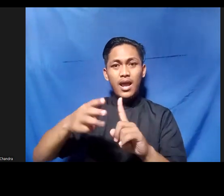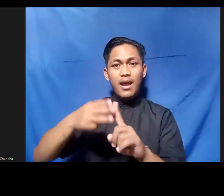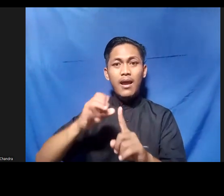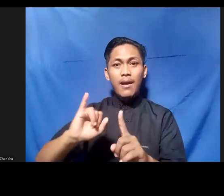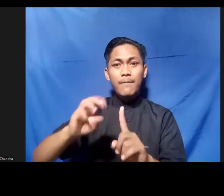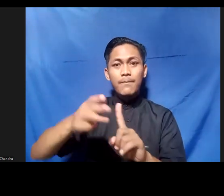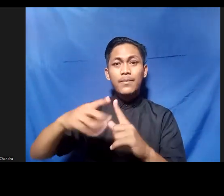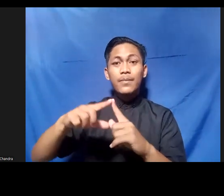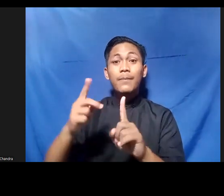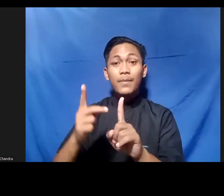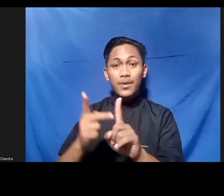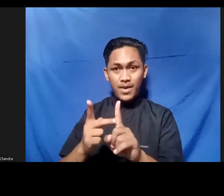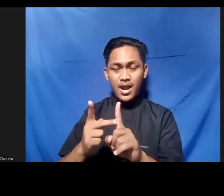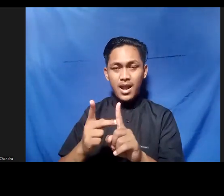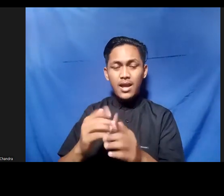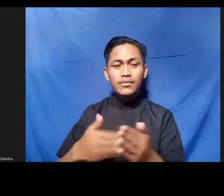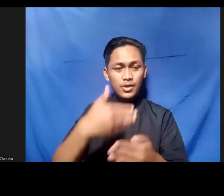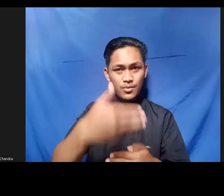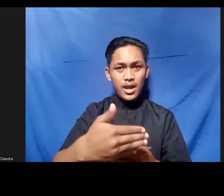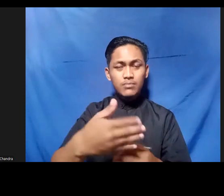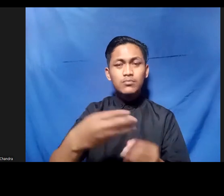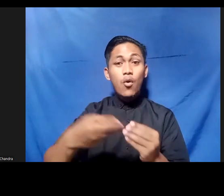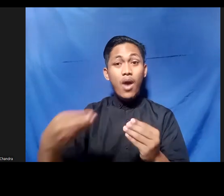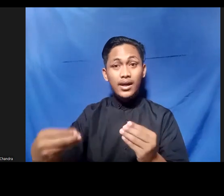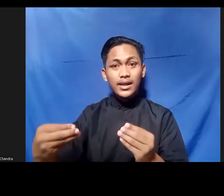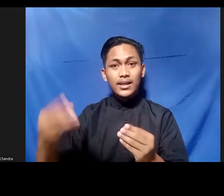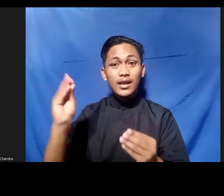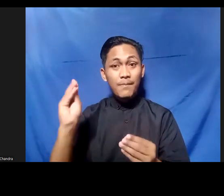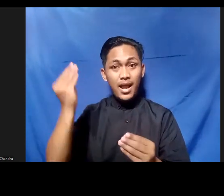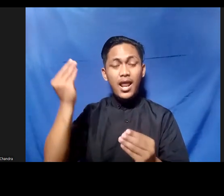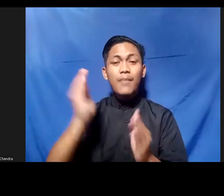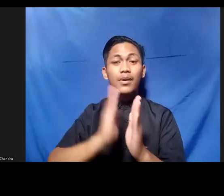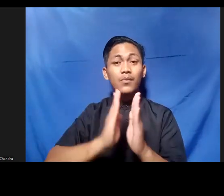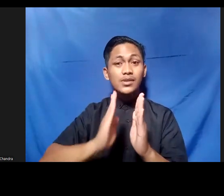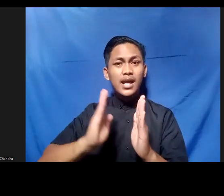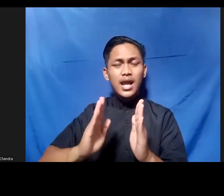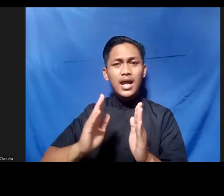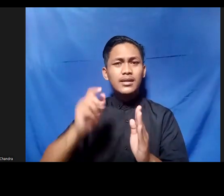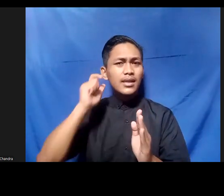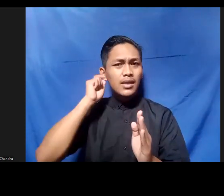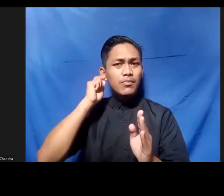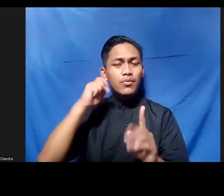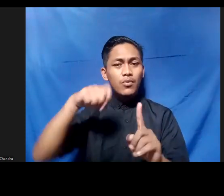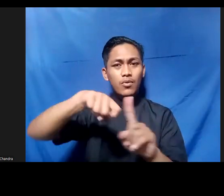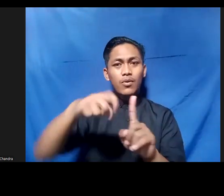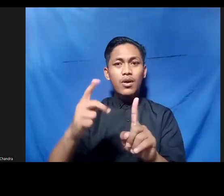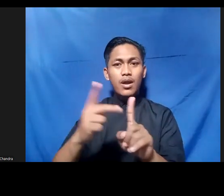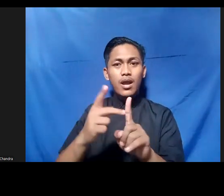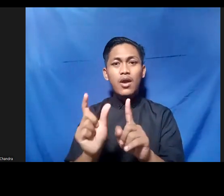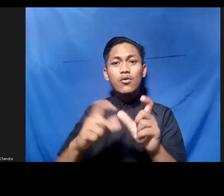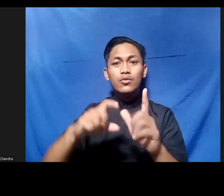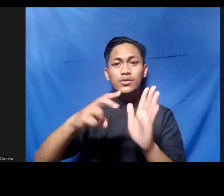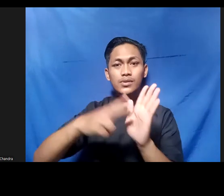wakil kepala pustakaan Dra Husnul Khotimah Mip dan seluruh peserta webinar yang saya banggakan